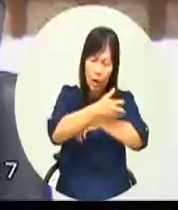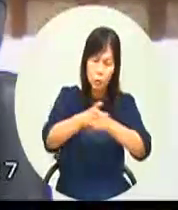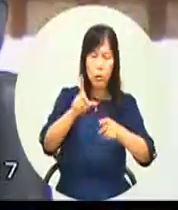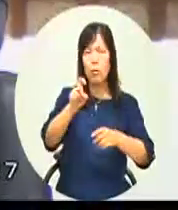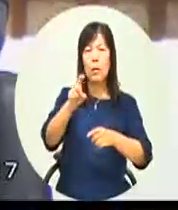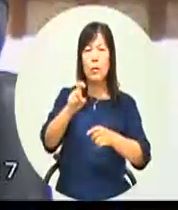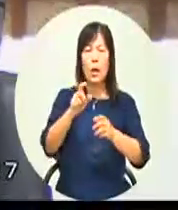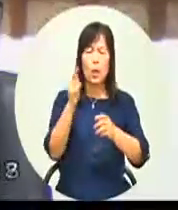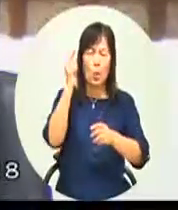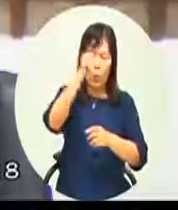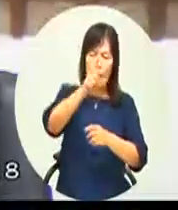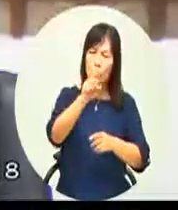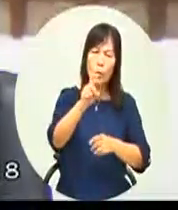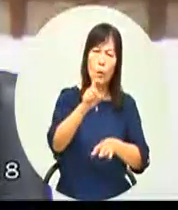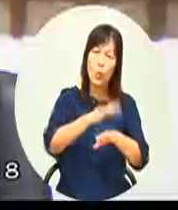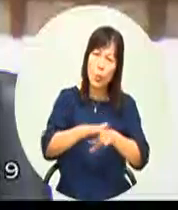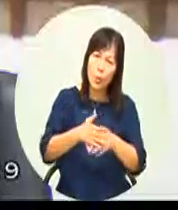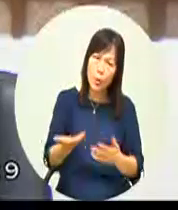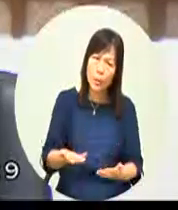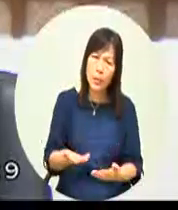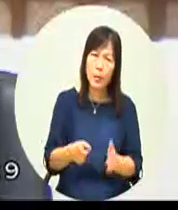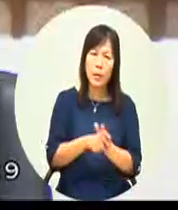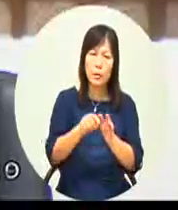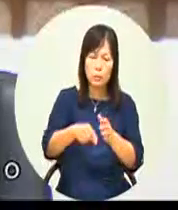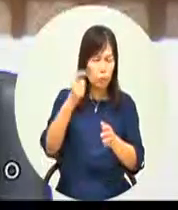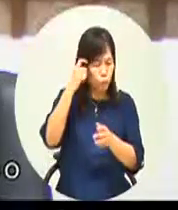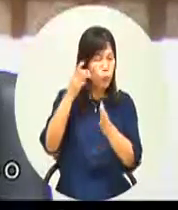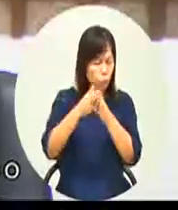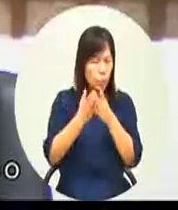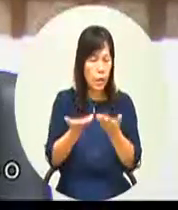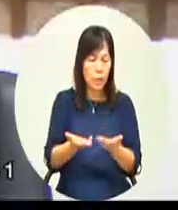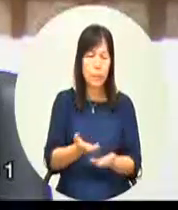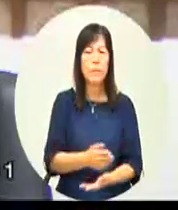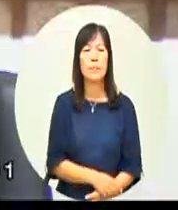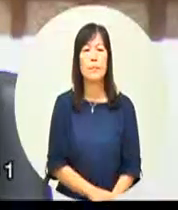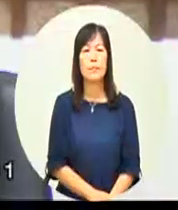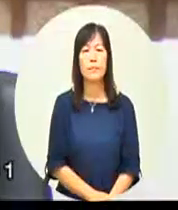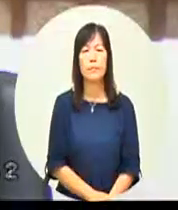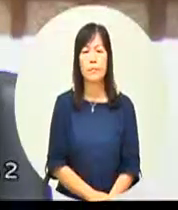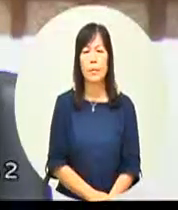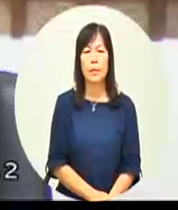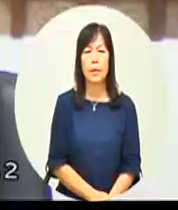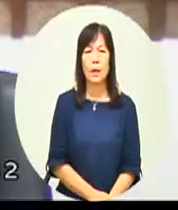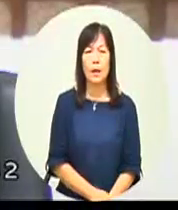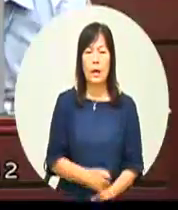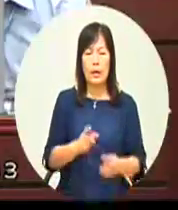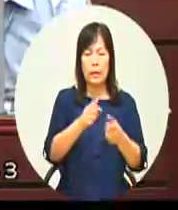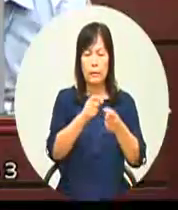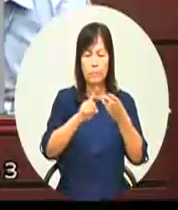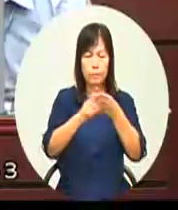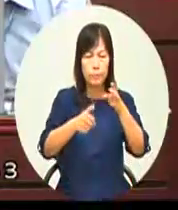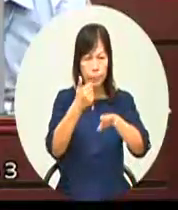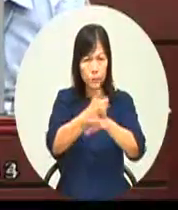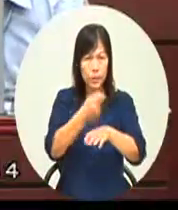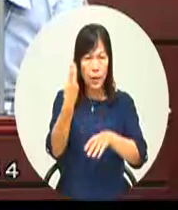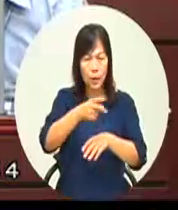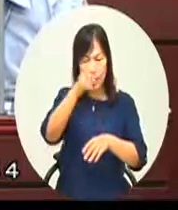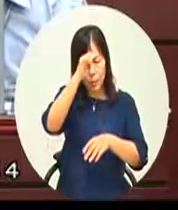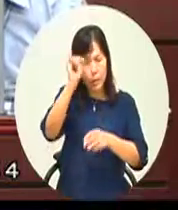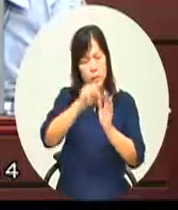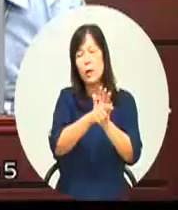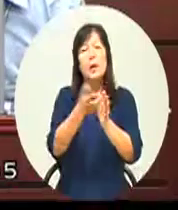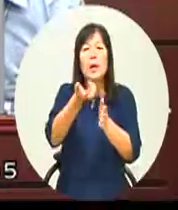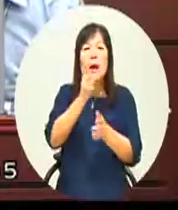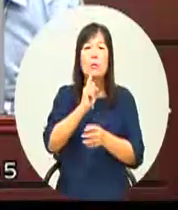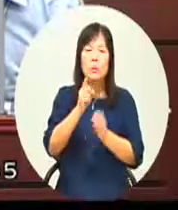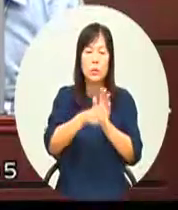去较远的？来，局长，这些是不是都需要考虑进去？ 陈局长，请答。 谢谢主席，谢谢黄议员，黄议员讲的这些确实都